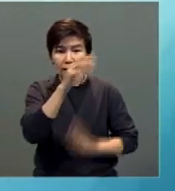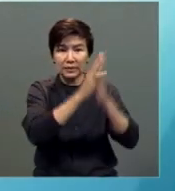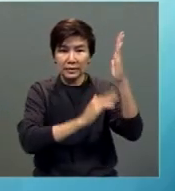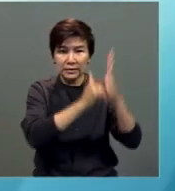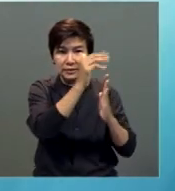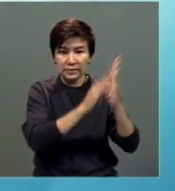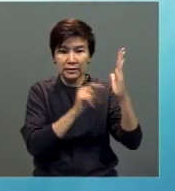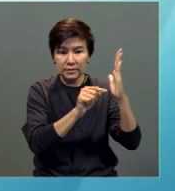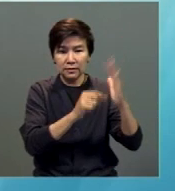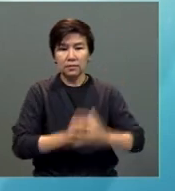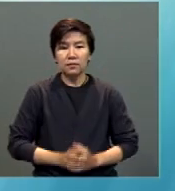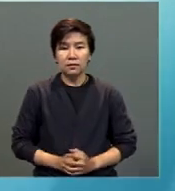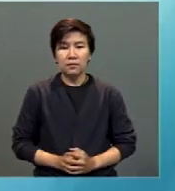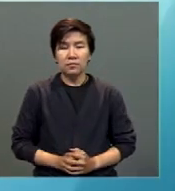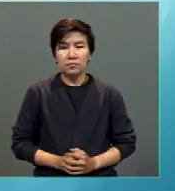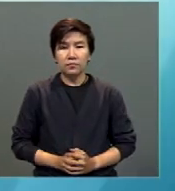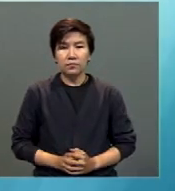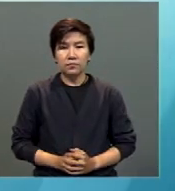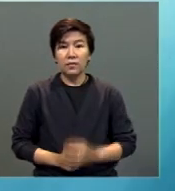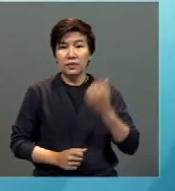ปีนะครับเกิดขึ้นมาจากการสัมผัสกับผู้ป่วยที่กลับมาจากทำการทำพิธีทางศาสนาจากประเทศมาเลเซียส่วนใหญ่เป็นแม่บ้านแล้วก็เกษตรกรนะครับนำเบนไว้ในรายละเอียดนะครับครับไปดูการกระจายตัวนะครับก็ในภาพนี้ตอนนี้เราใช้สีที่ดูว่าถ้าเข้มมากกว่า10คนต่อแสนประชากรก็จะอยู่ในจังหวัดชายแดนใต้และก็